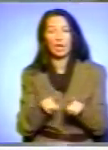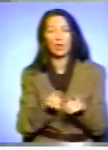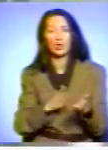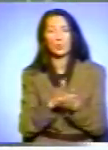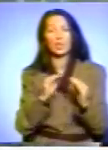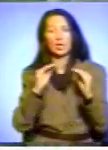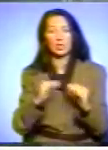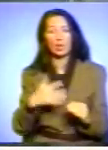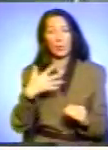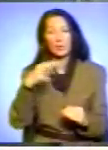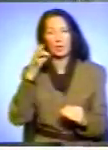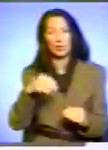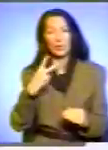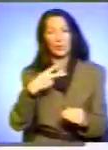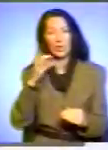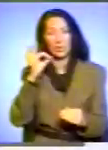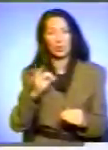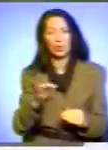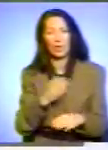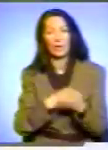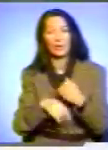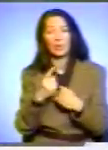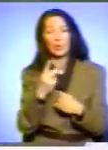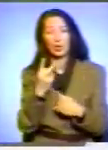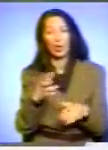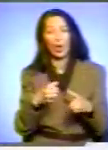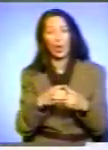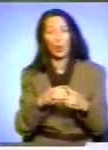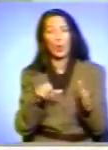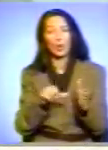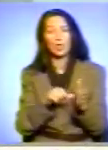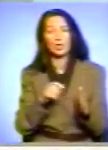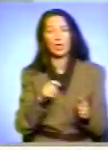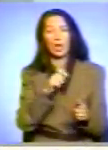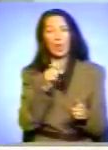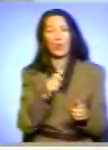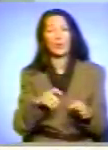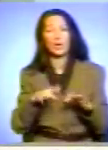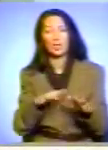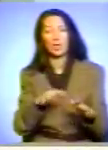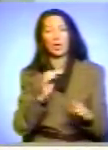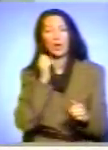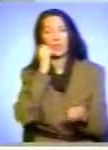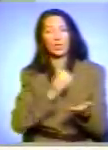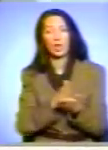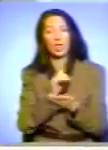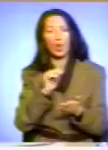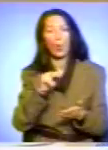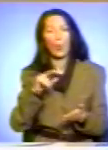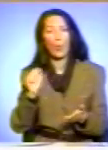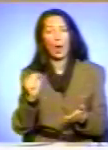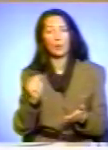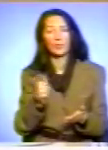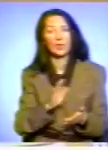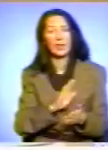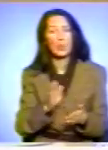знижками 50% і 20% інваліди першої, другої групи, учасники бойових дій, ветерани УПА. Абсолютно не будемо міняти ціни,